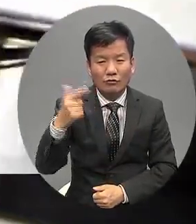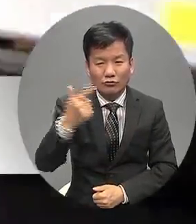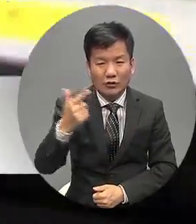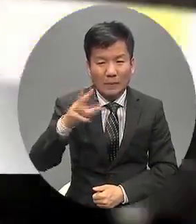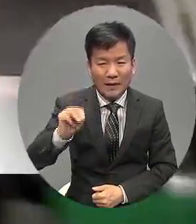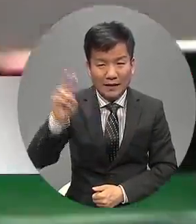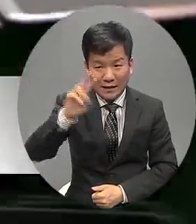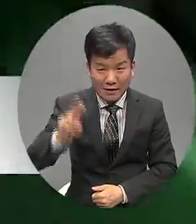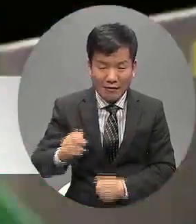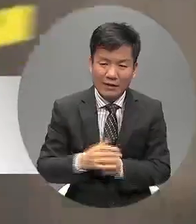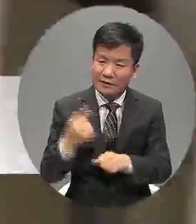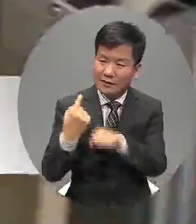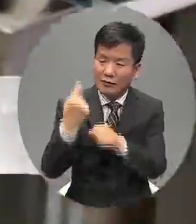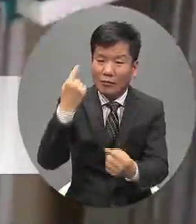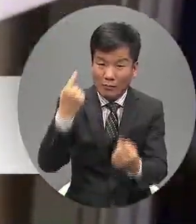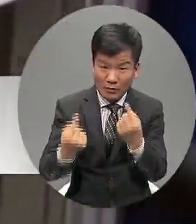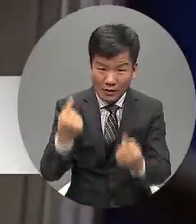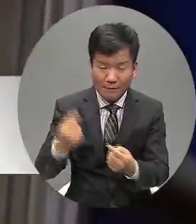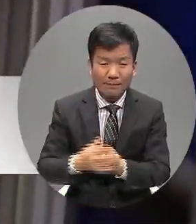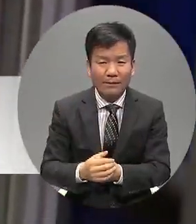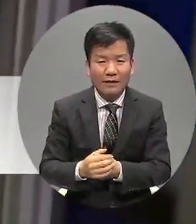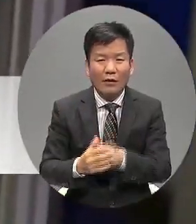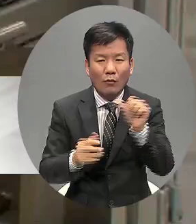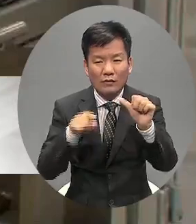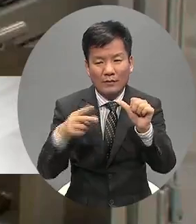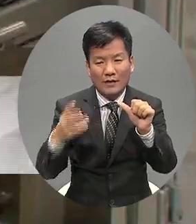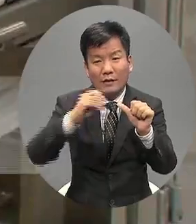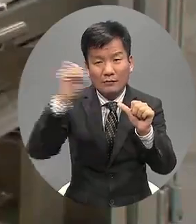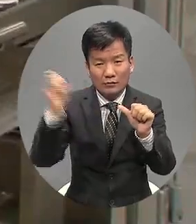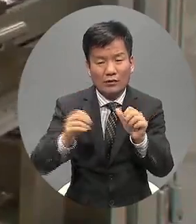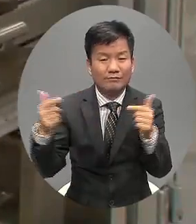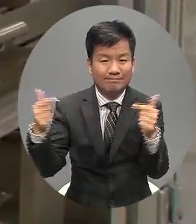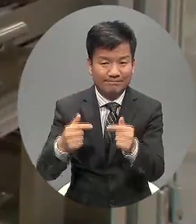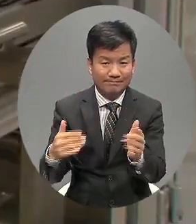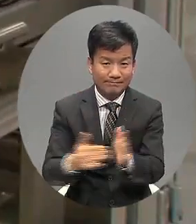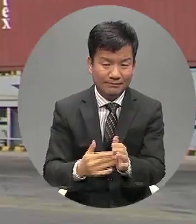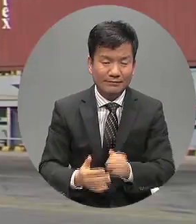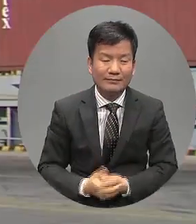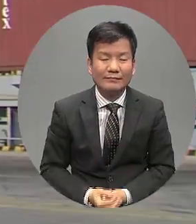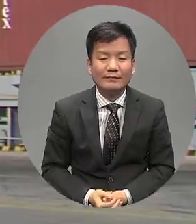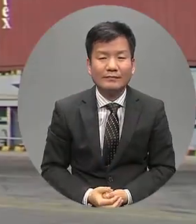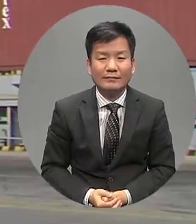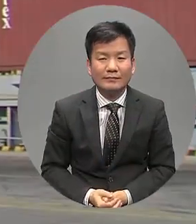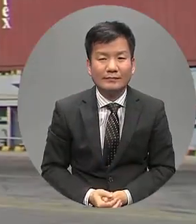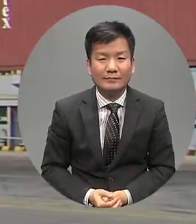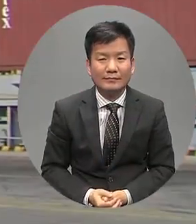2천만 달러로 1년 전 같은 달보다 5.2% 줄었습니다.